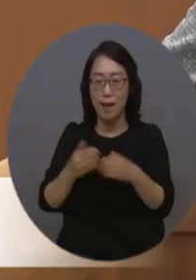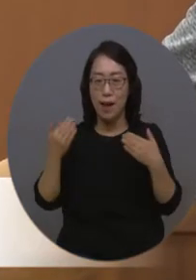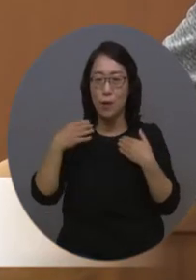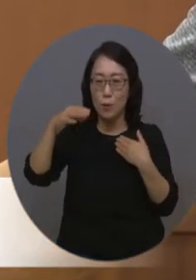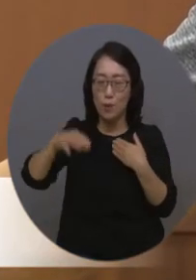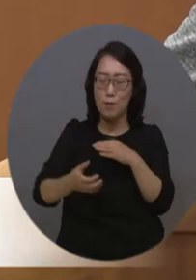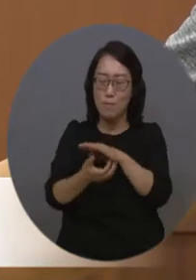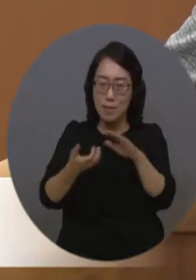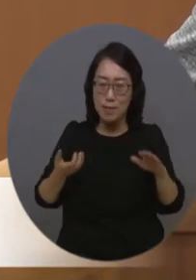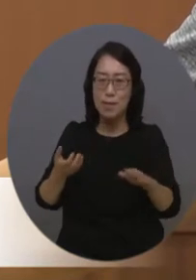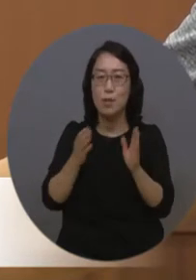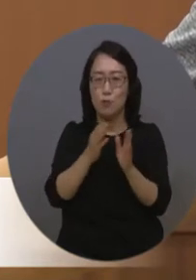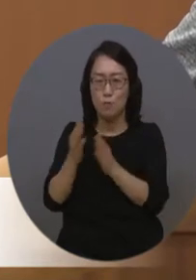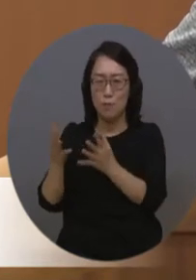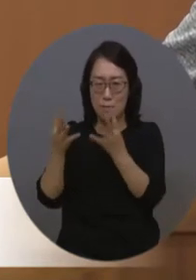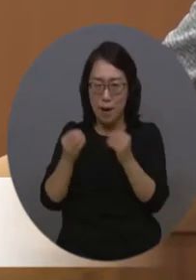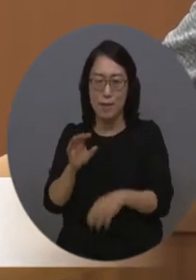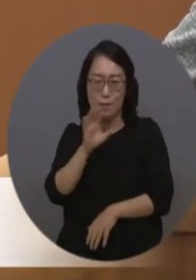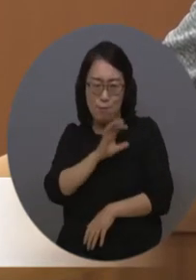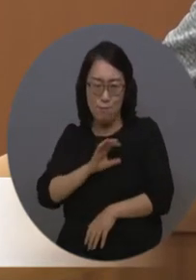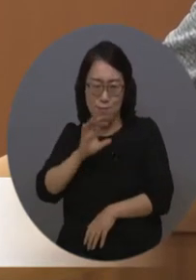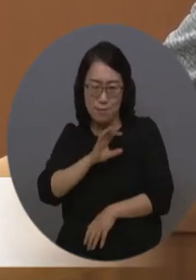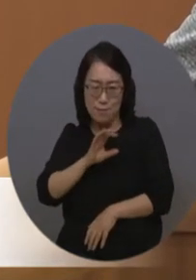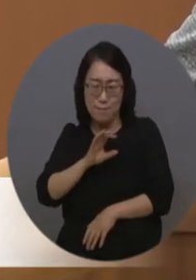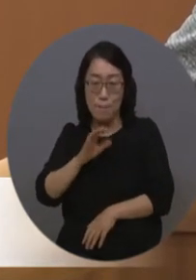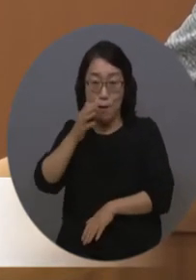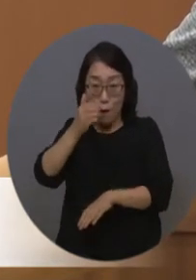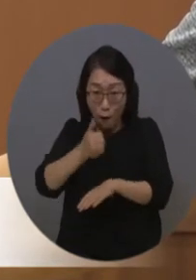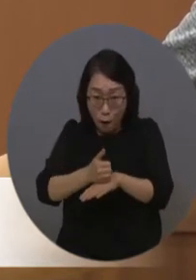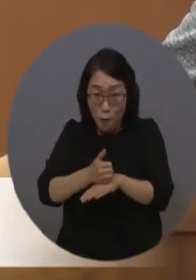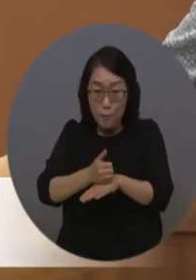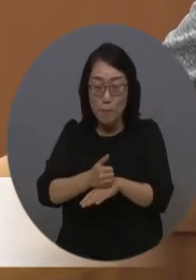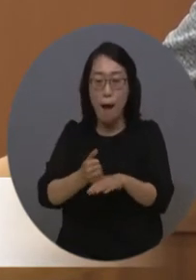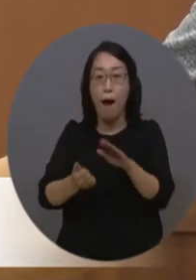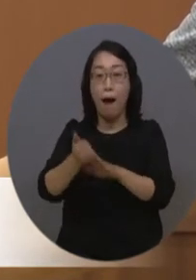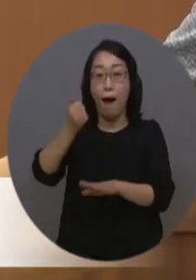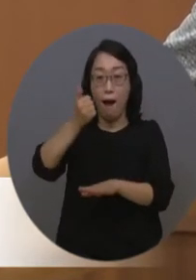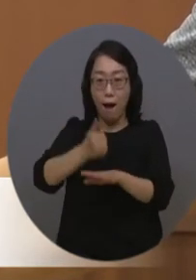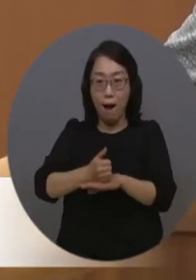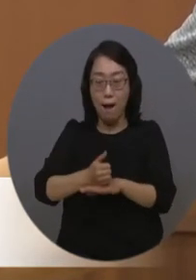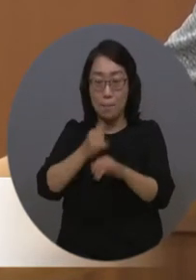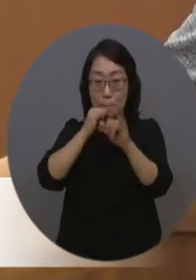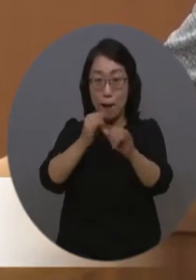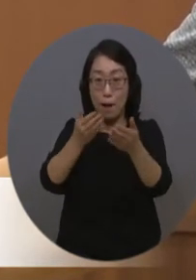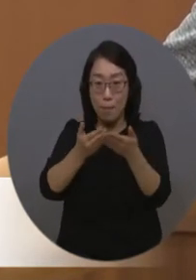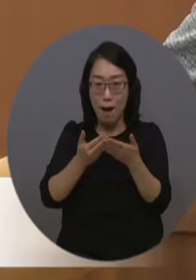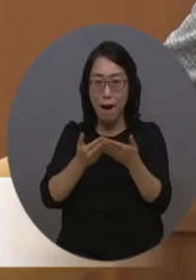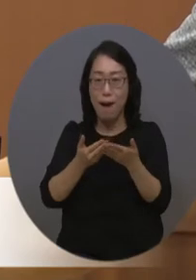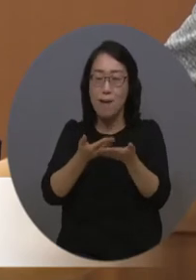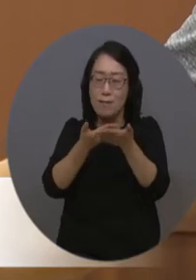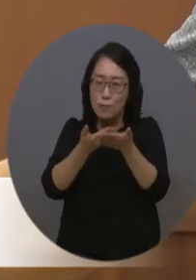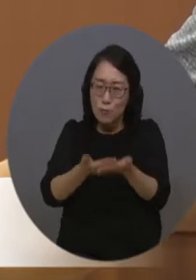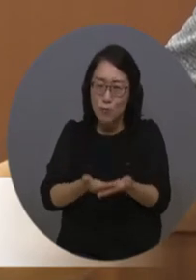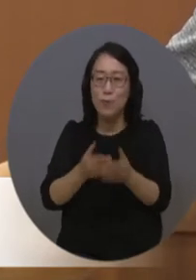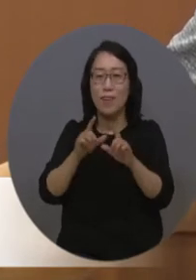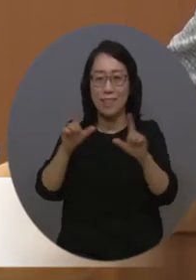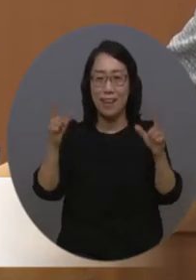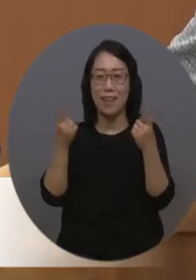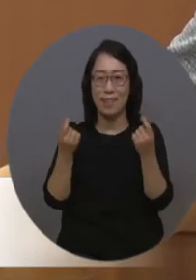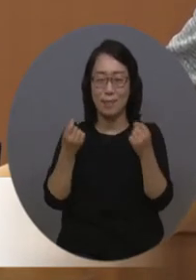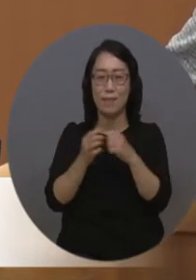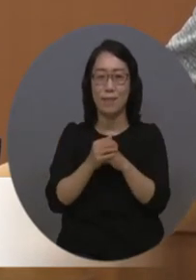열심히 준비해가지고 대회에 나와서 후련했고 상을 타게 되어서 뜻깊고 의미 깊은 날인 것